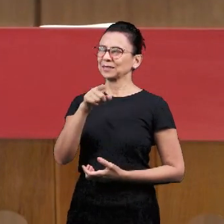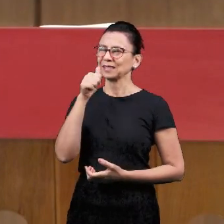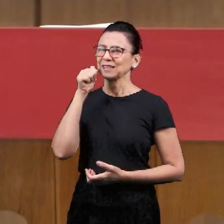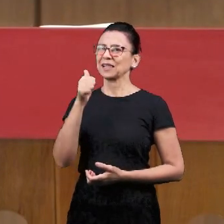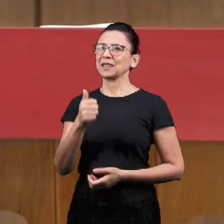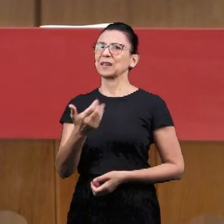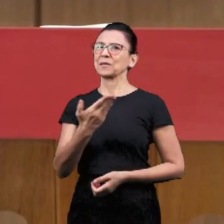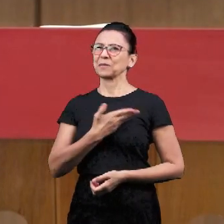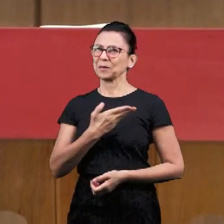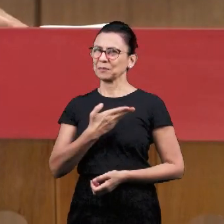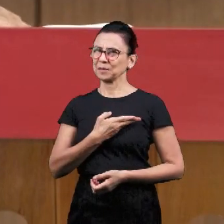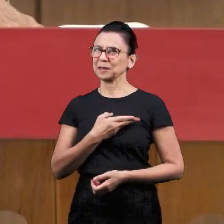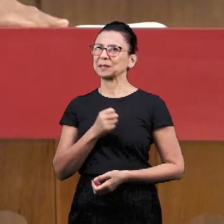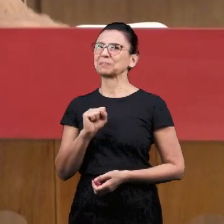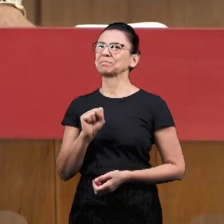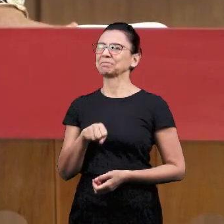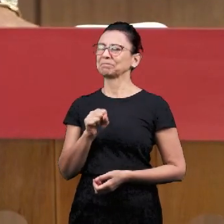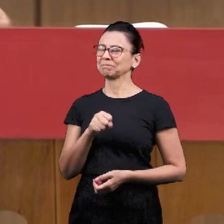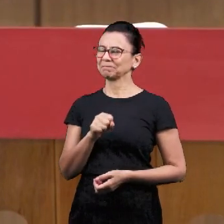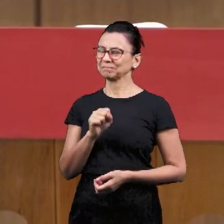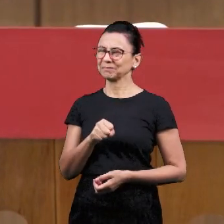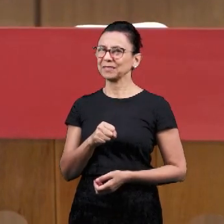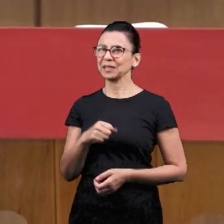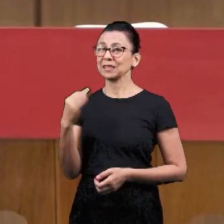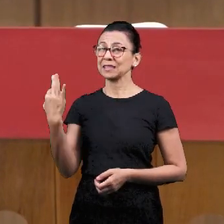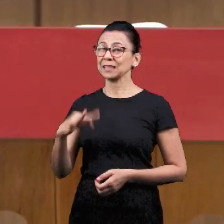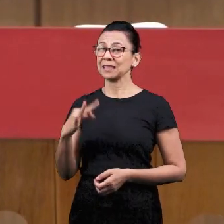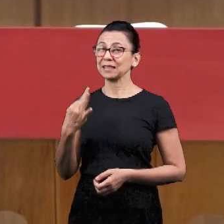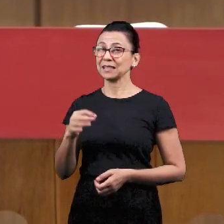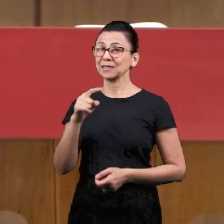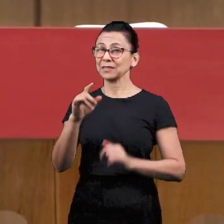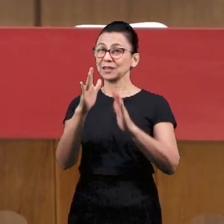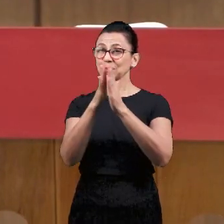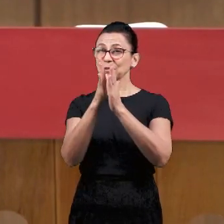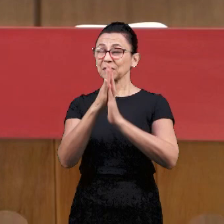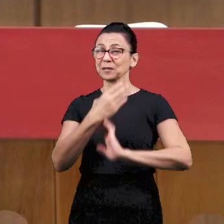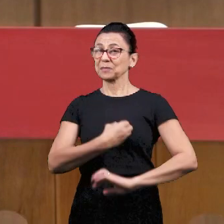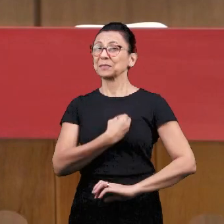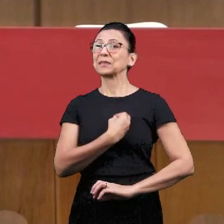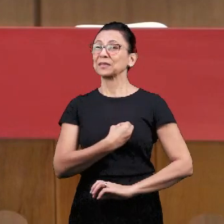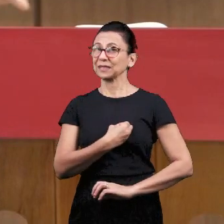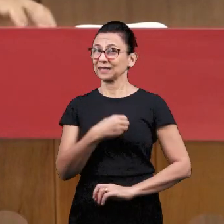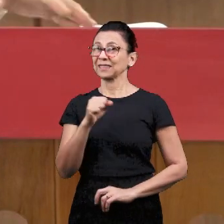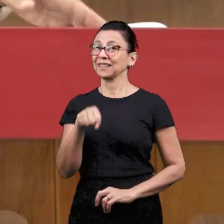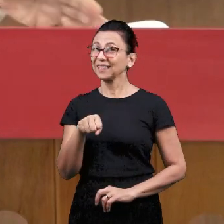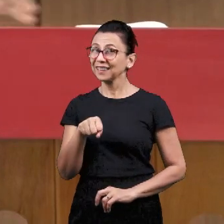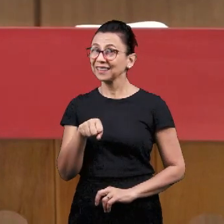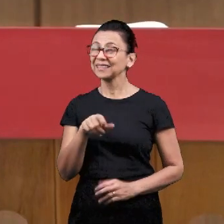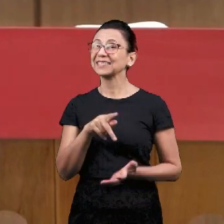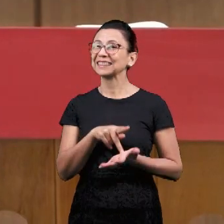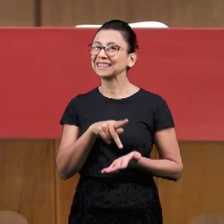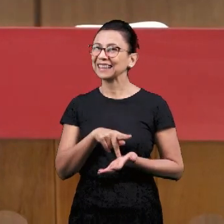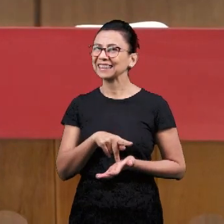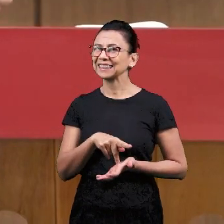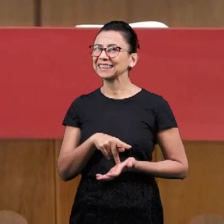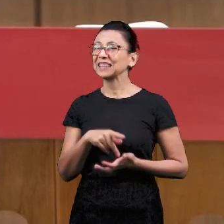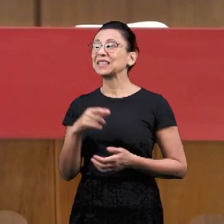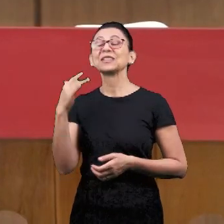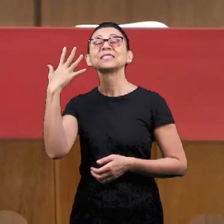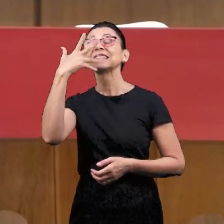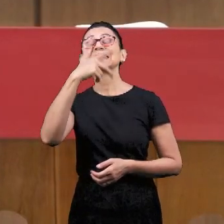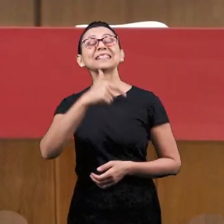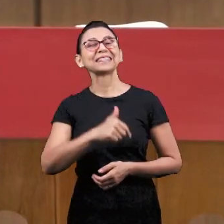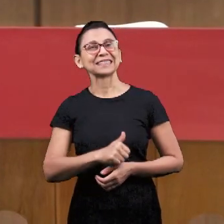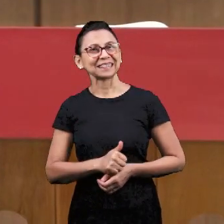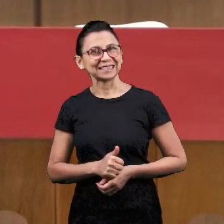Et je remercie. Et ça, je reçois tout le temps. Mais vous êtes très belle,